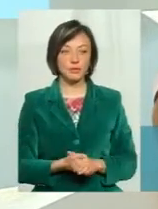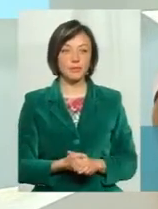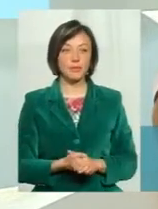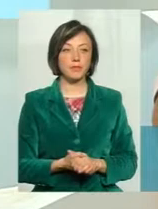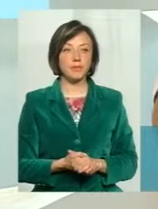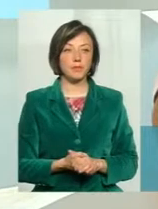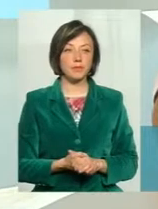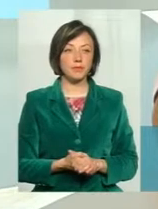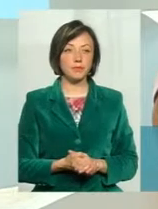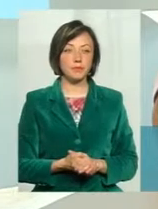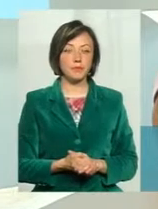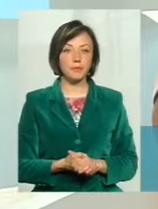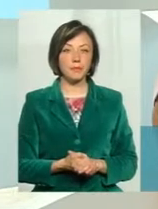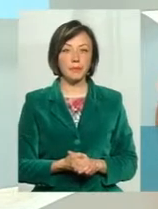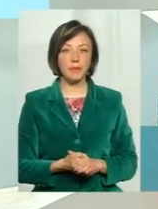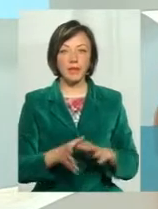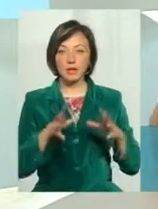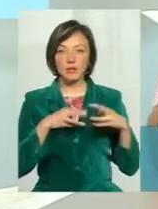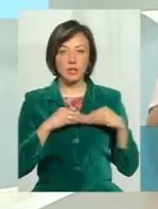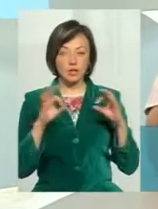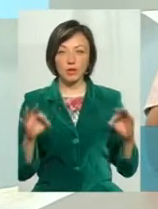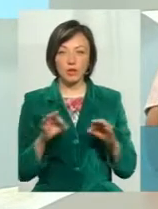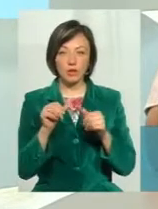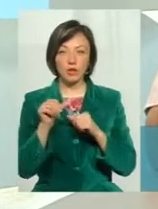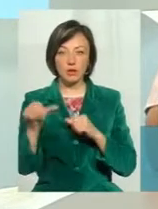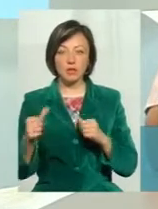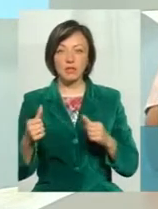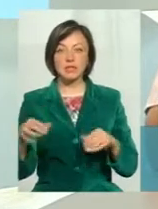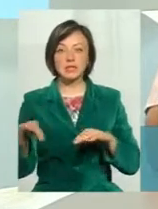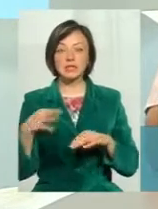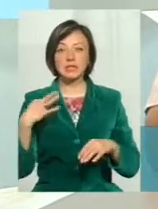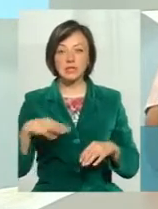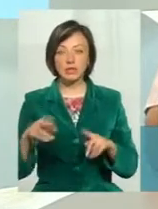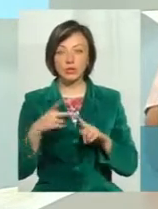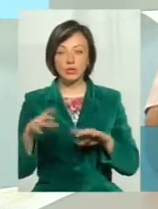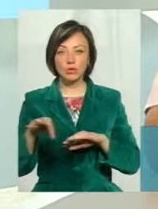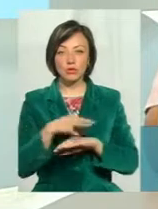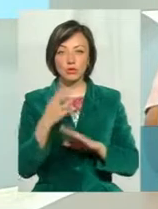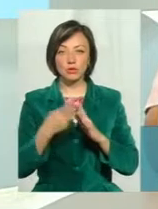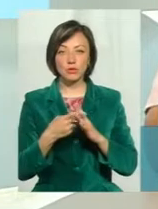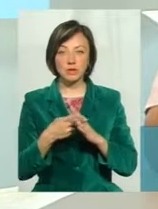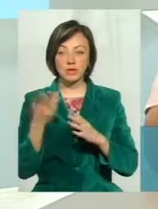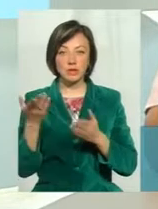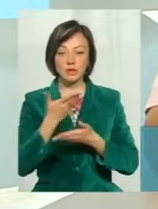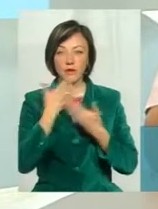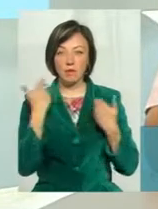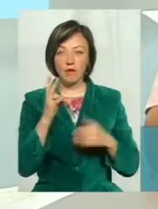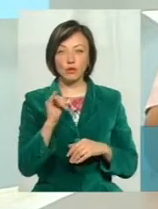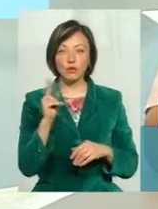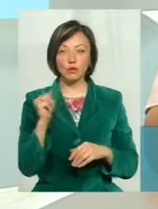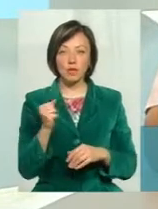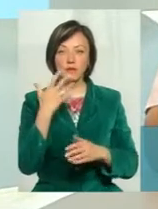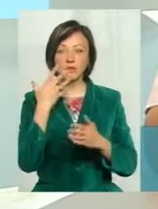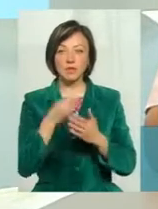сіла. Вони ніколи зі мною не живуть. Вони живуть, син живе з другою дружиною, там субсидії не платять. Внучка живе в